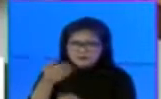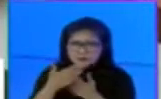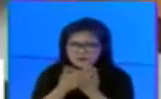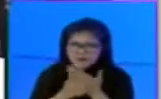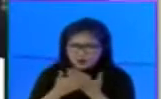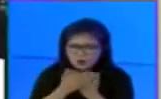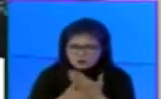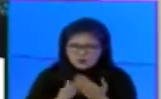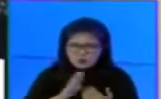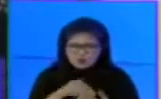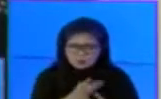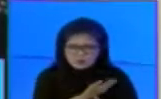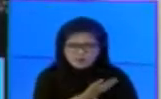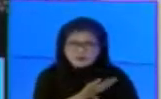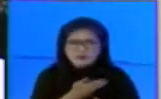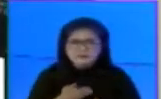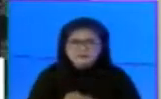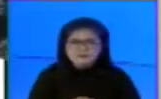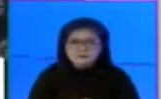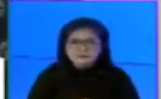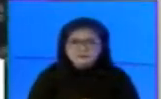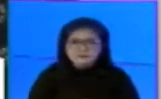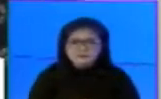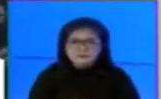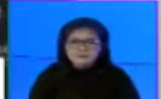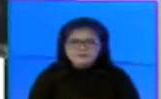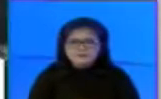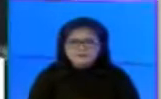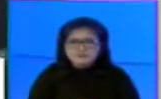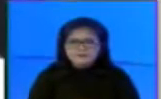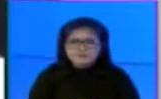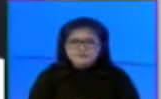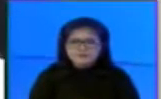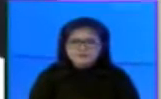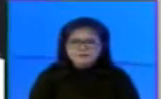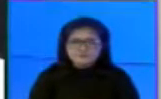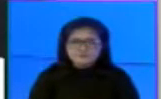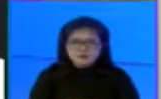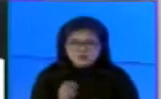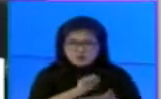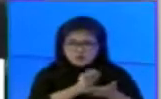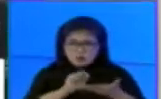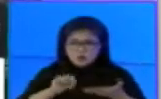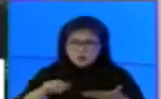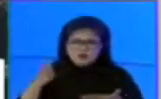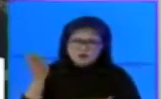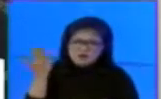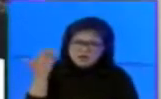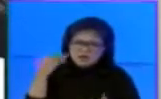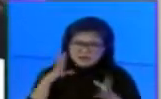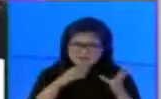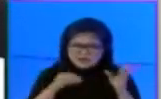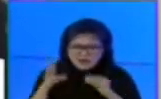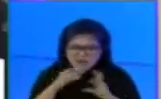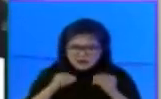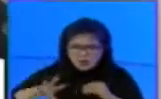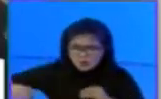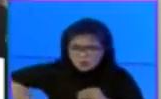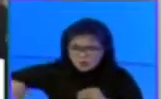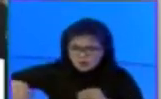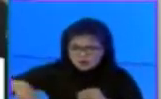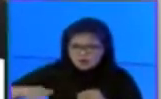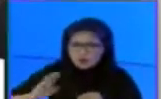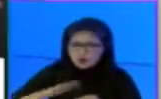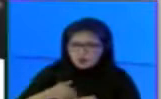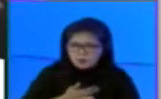sudah menempuh mediasi secara musyawarah dengan keluarga dari yang bersangkutan, antara oknum pendidik dengan